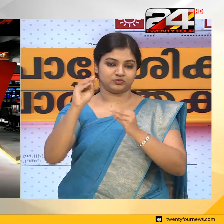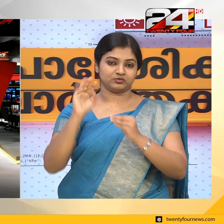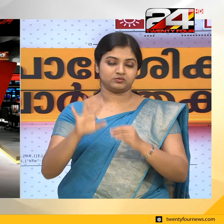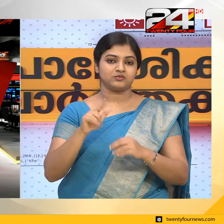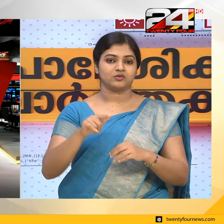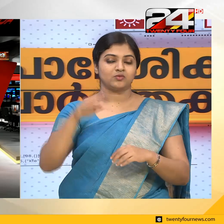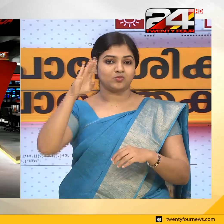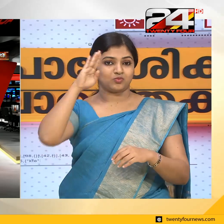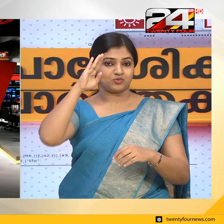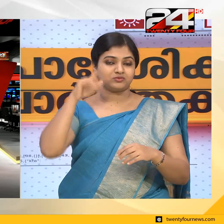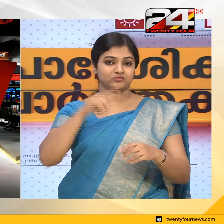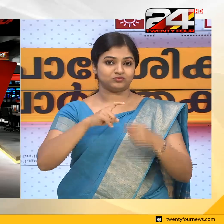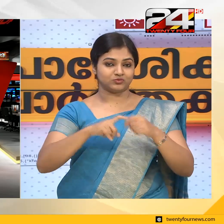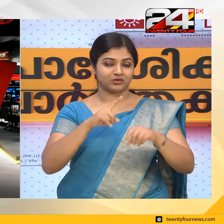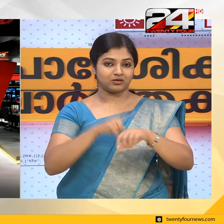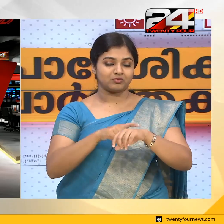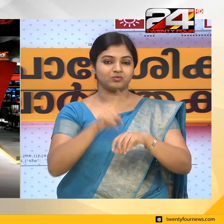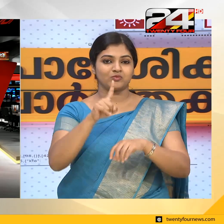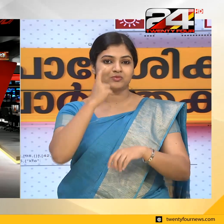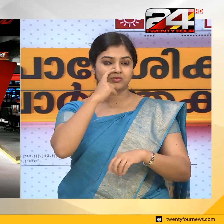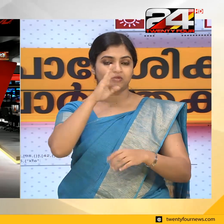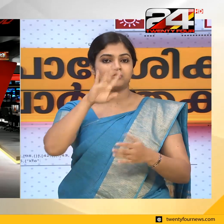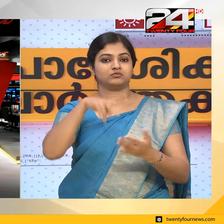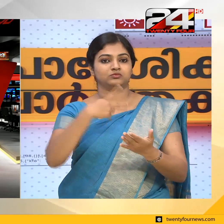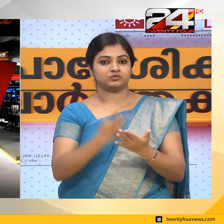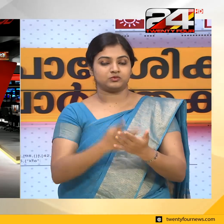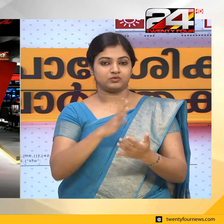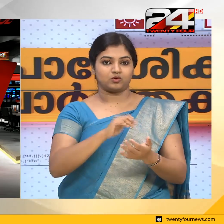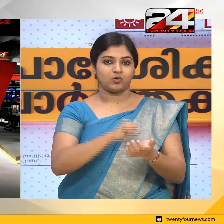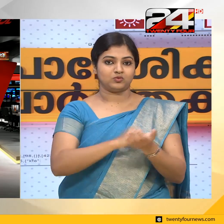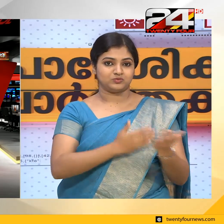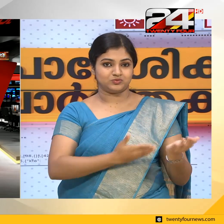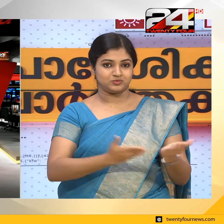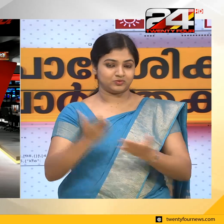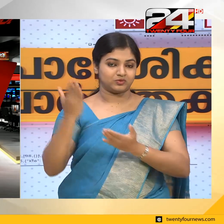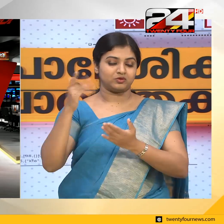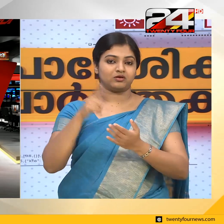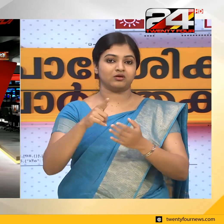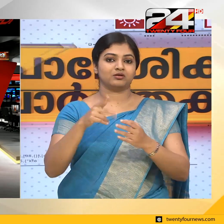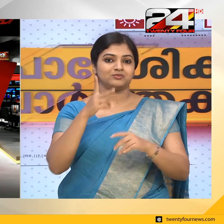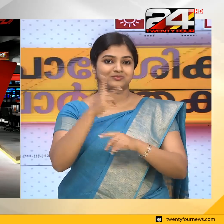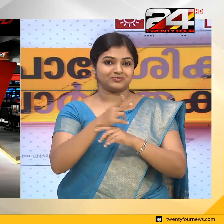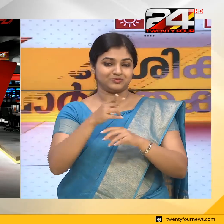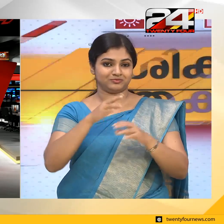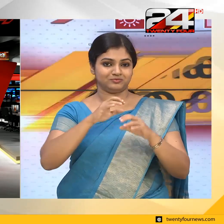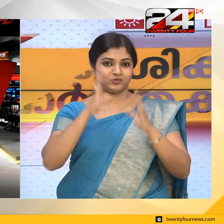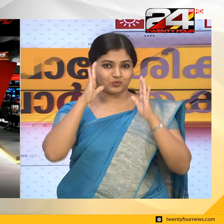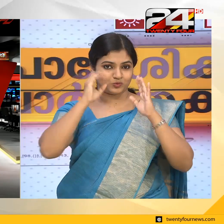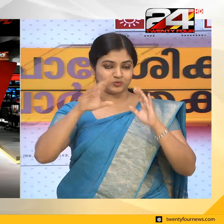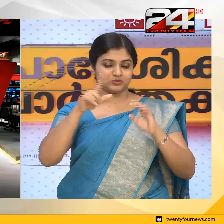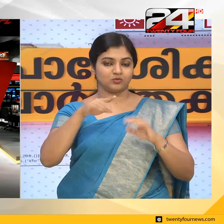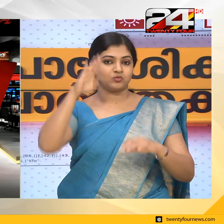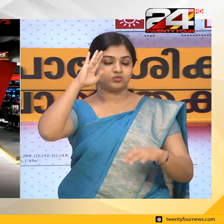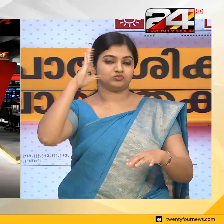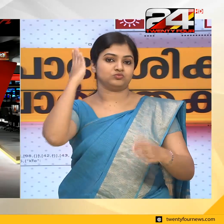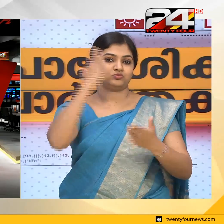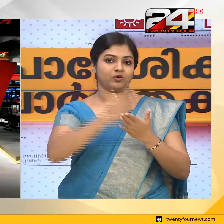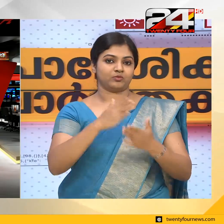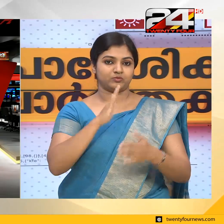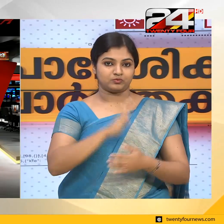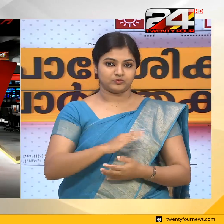ചോദ്യം ചെയ്യലിനിടെ കുഴഞ്ഞു വീണു. തുടർന്ന് ആശുപത്രിയിലേക്ക് കൊണ്ടുപോകുന്നതിന്റെ വീഡിയോ ദൃശ്യങ്ങൾ പകർത്തിയ മാധ്യമപ്രവർത്തകർക്ക് നേരെ പോലീസിന്റെ കയ്യേറ്റ